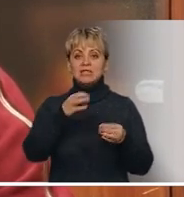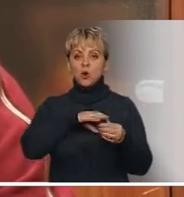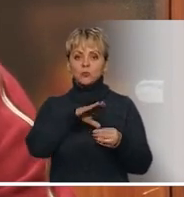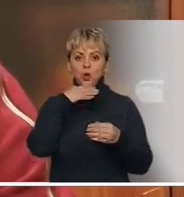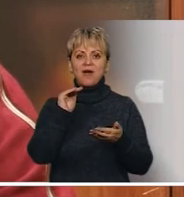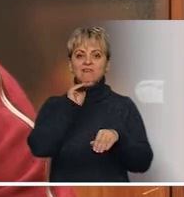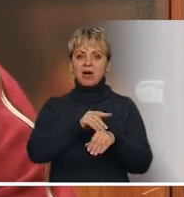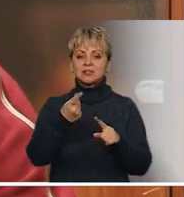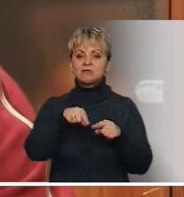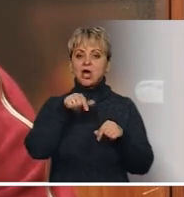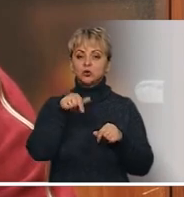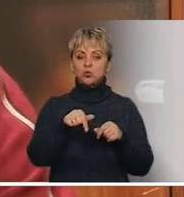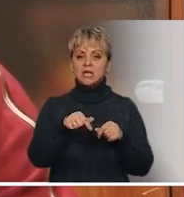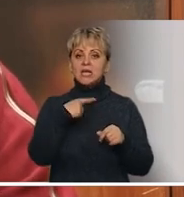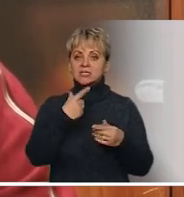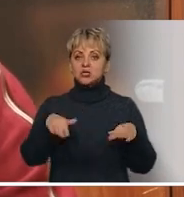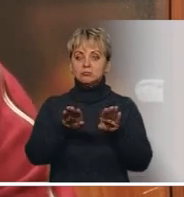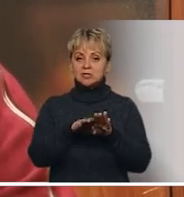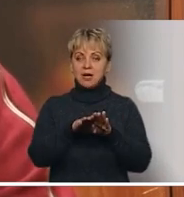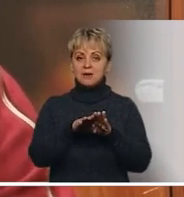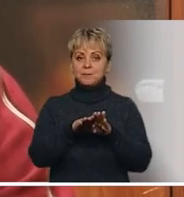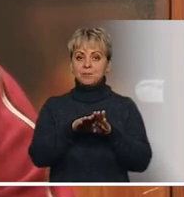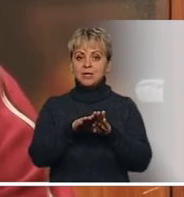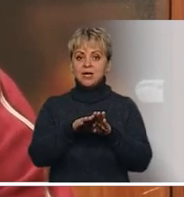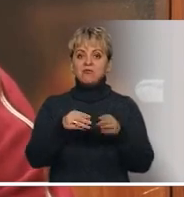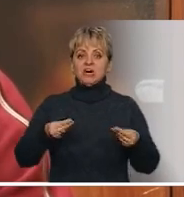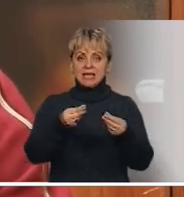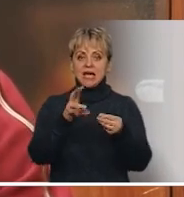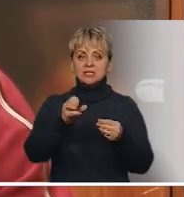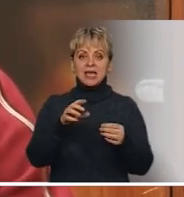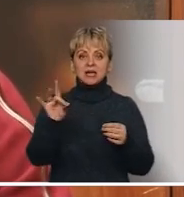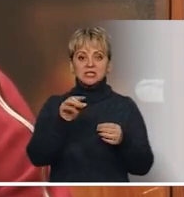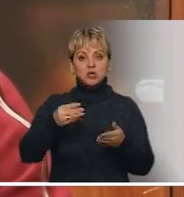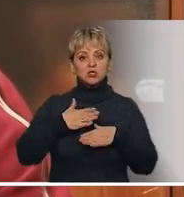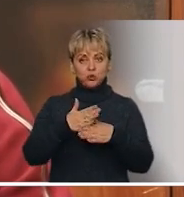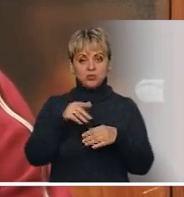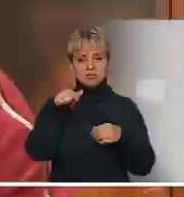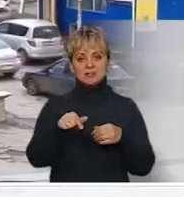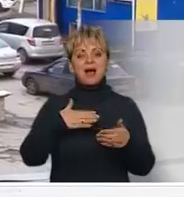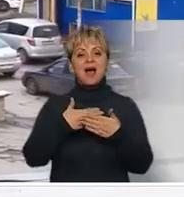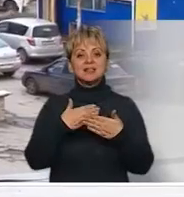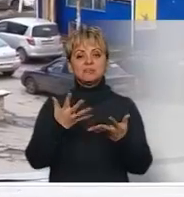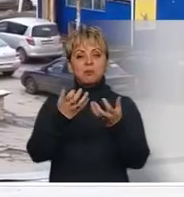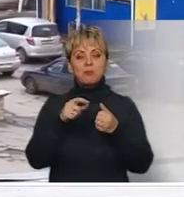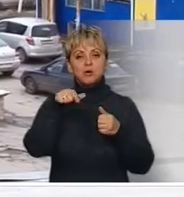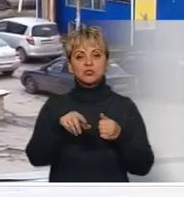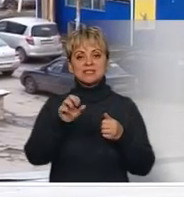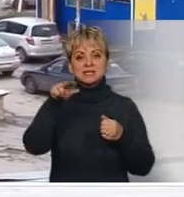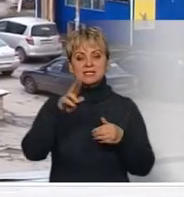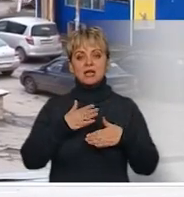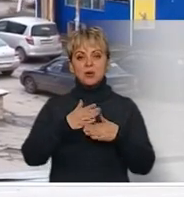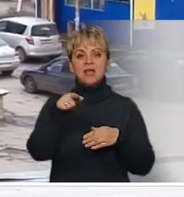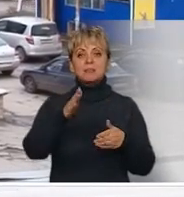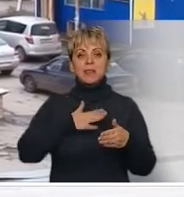семьи. То есть много факторов, которые, ну скажем так, влияют на размер субсидии. Активными